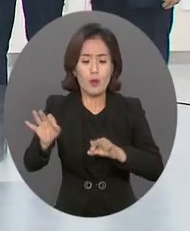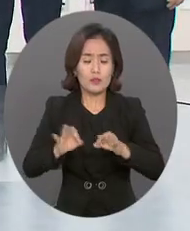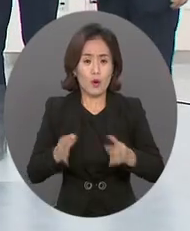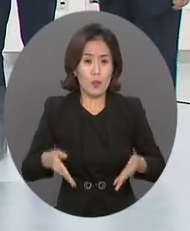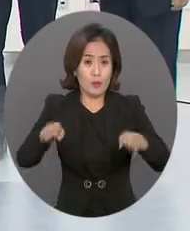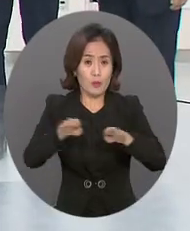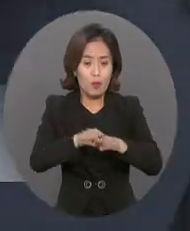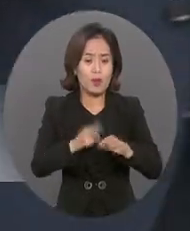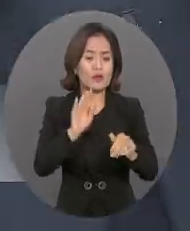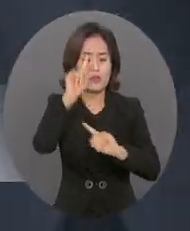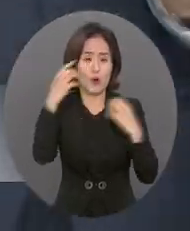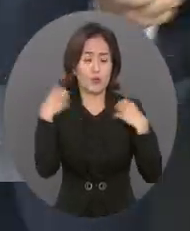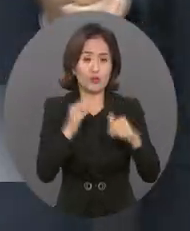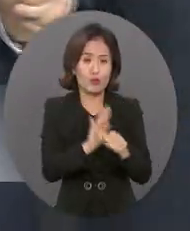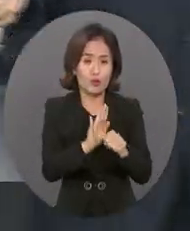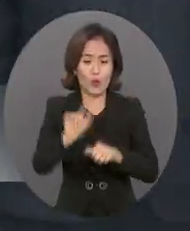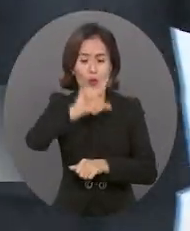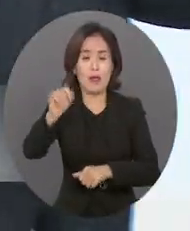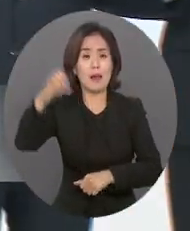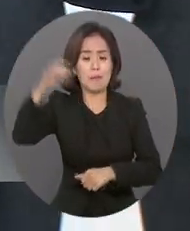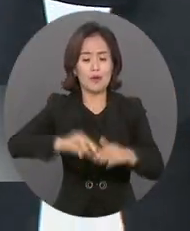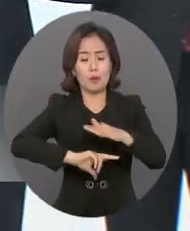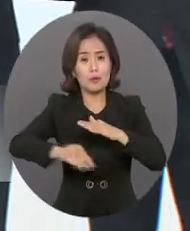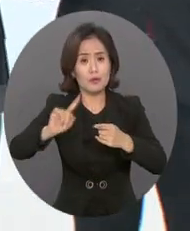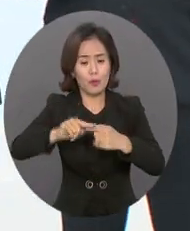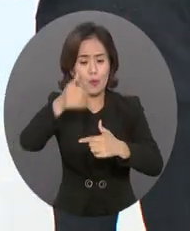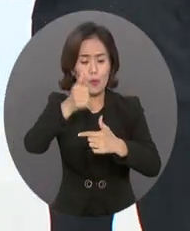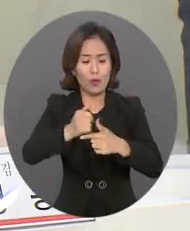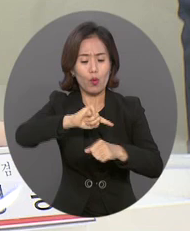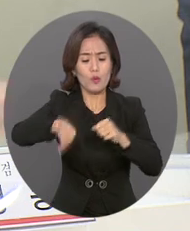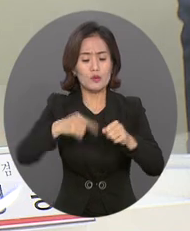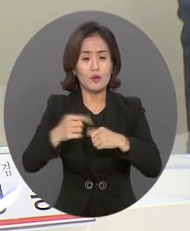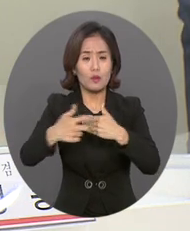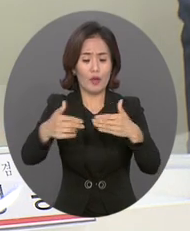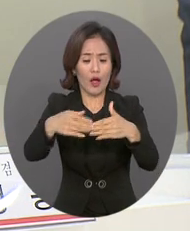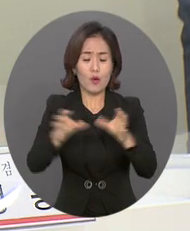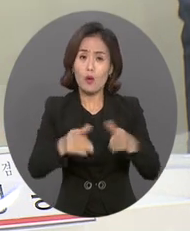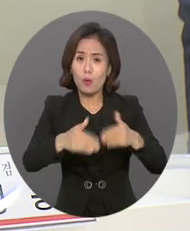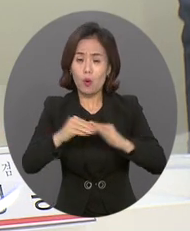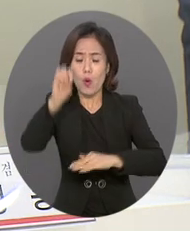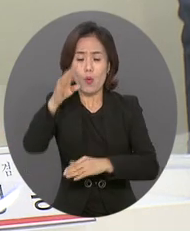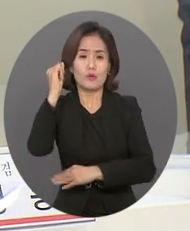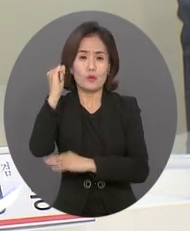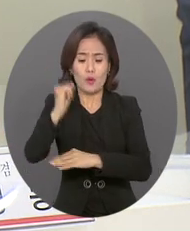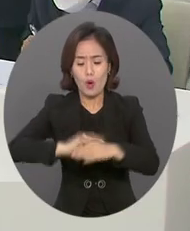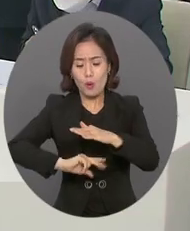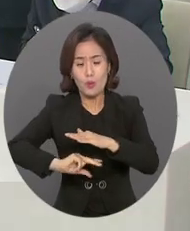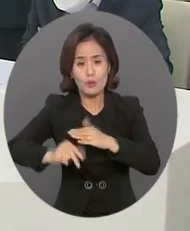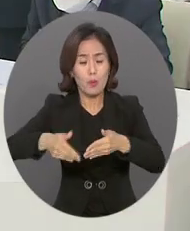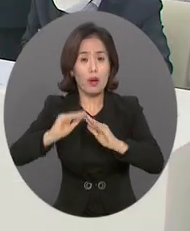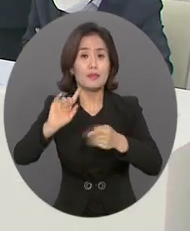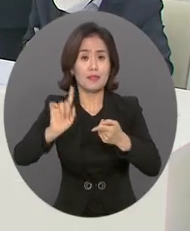지원, 달빛 고속철도 조기 착공, 서남권 원자력 의학원 건립, 광주 영암간 속도 무제한 고속도로